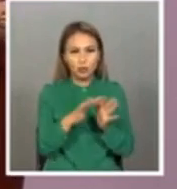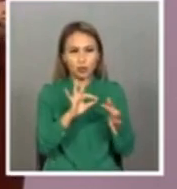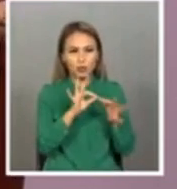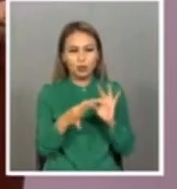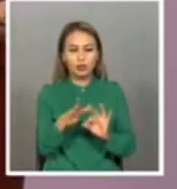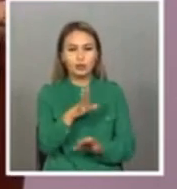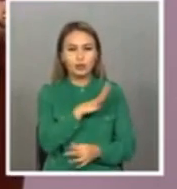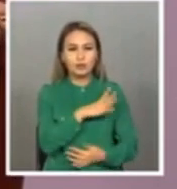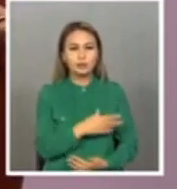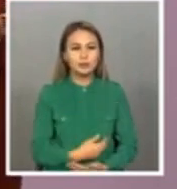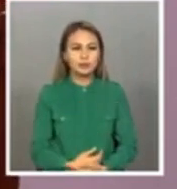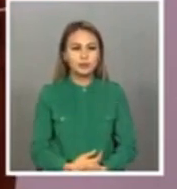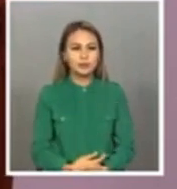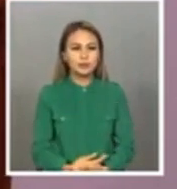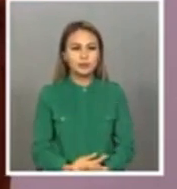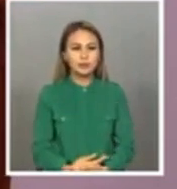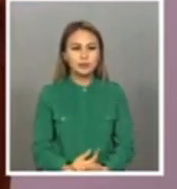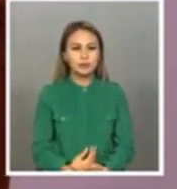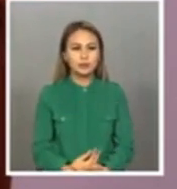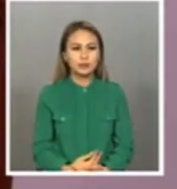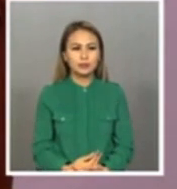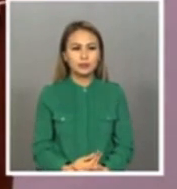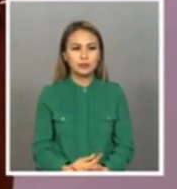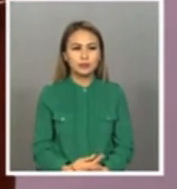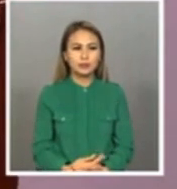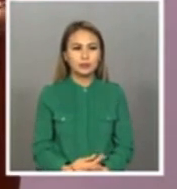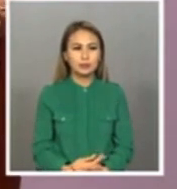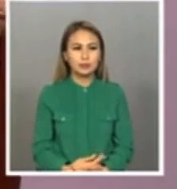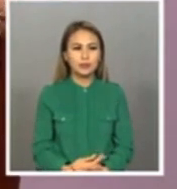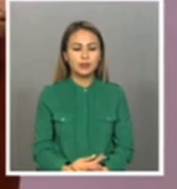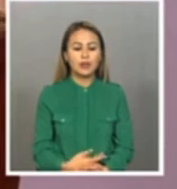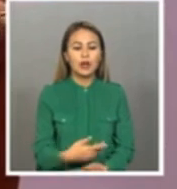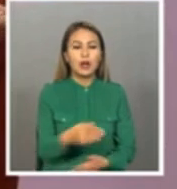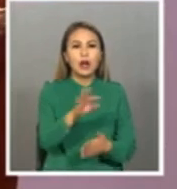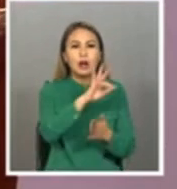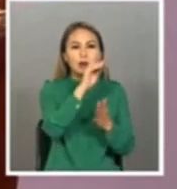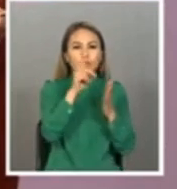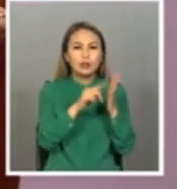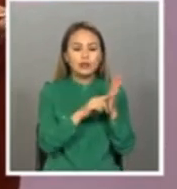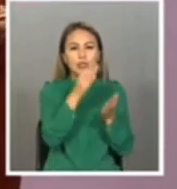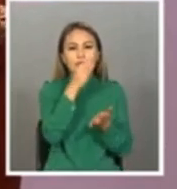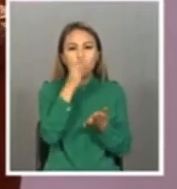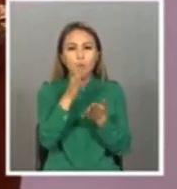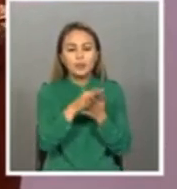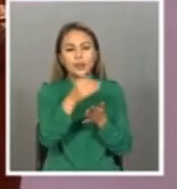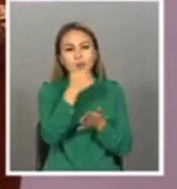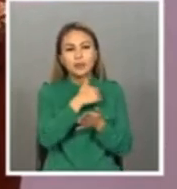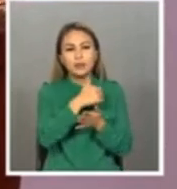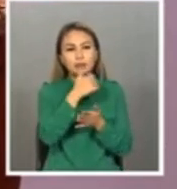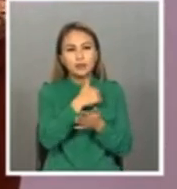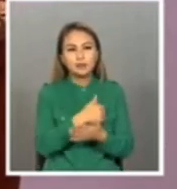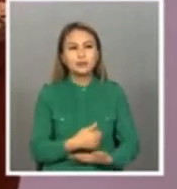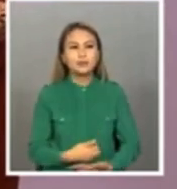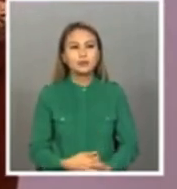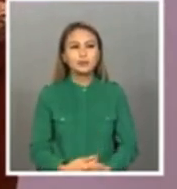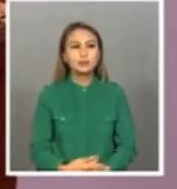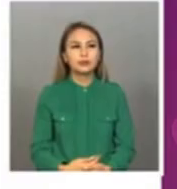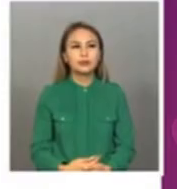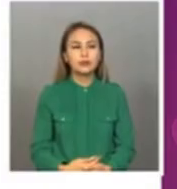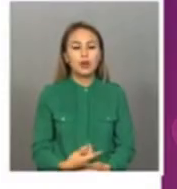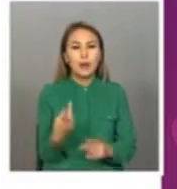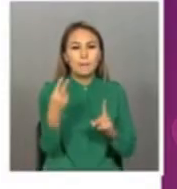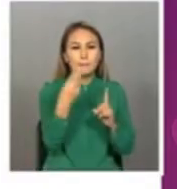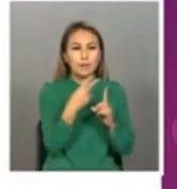болды. Балалар, мәтін мазмұны бойынша сұрақтарға жауап беріңдерші. Мәтіннің кейіпкері